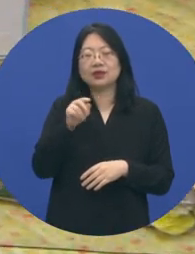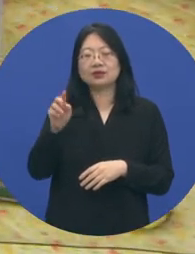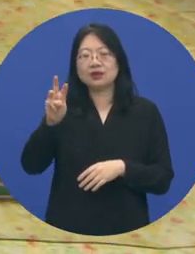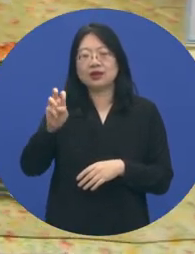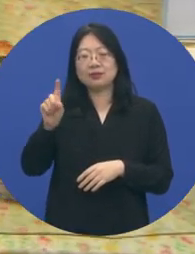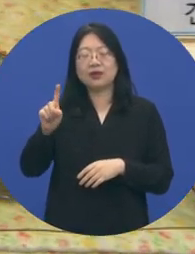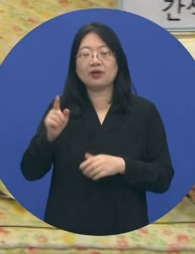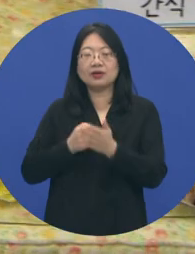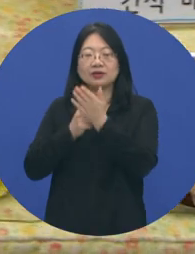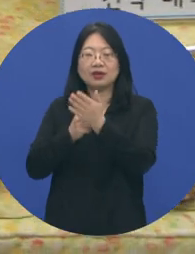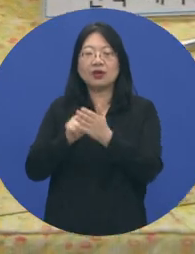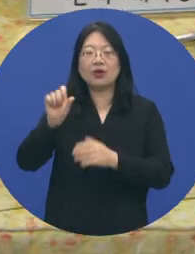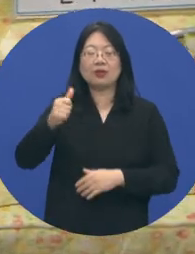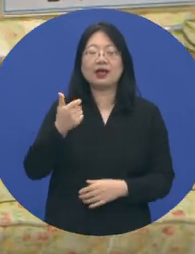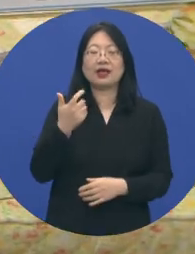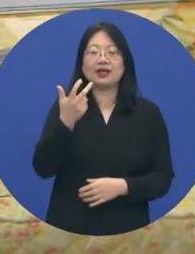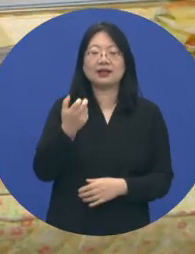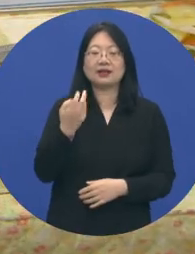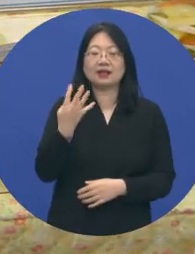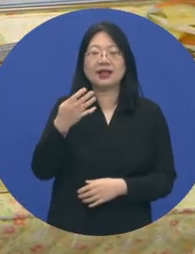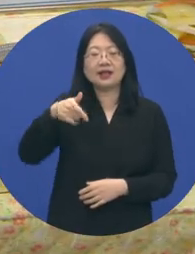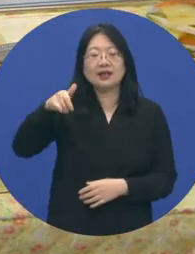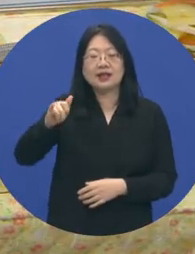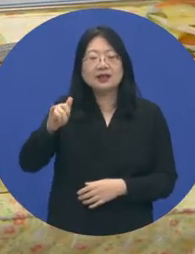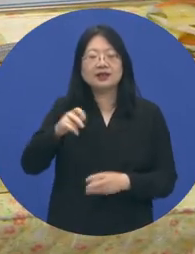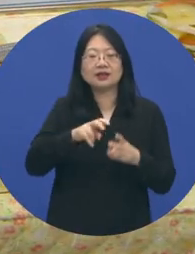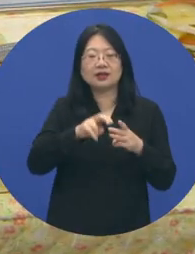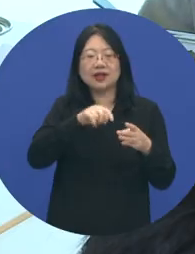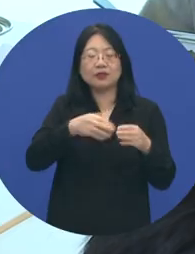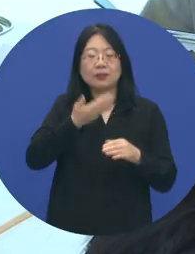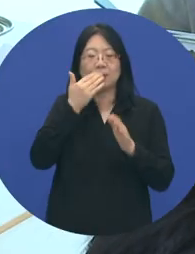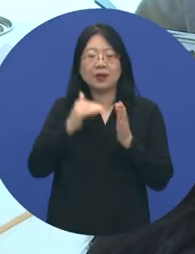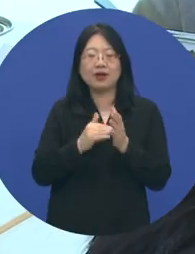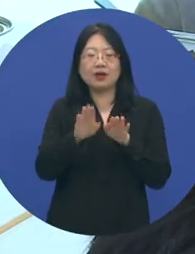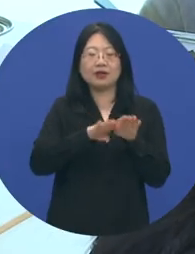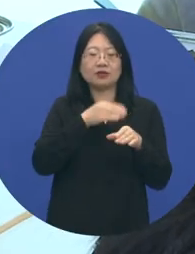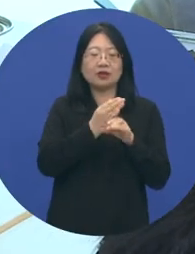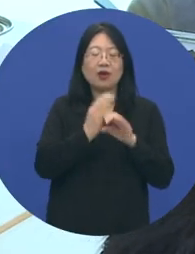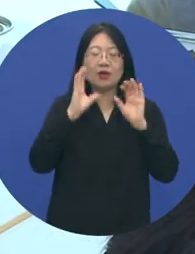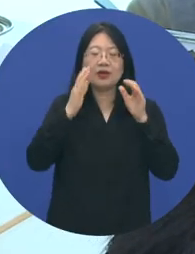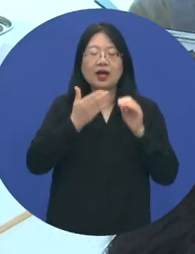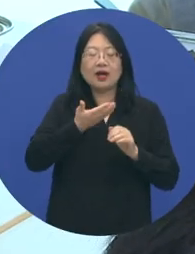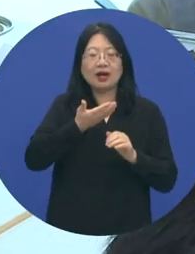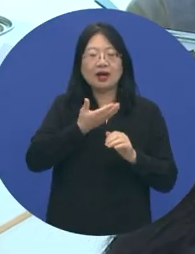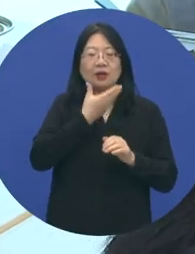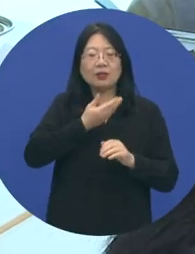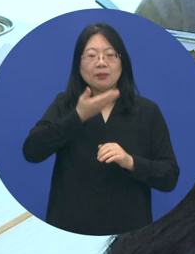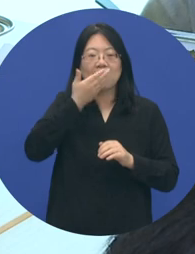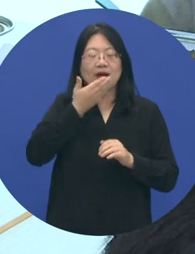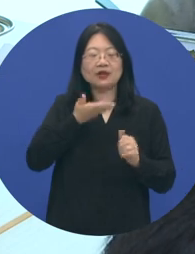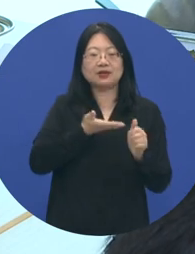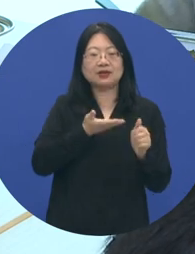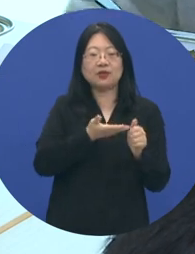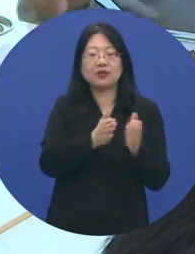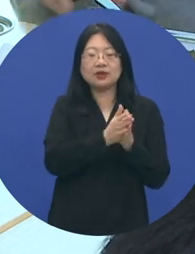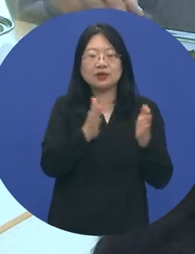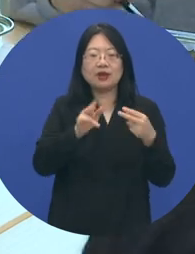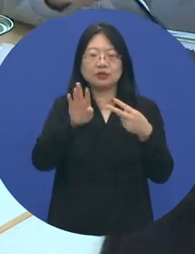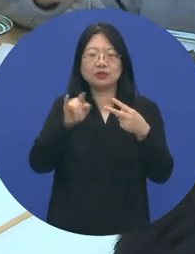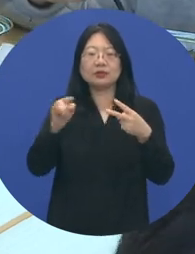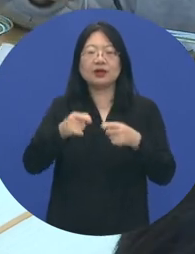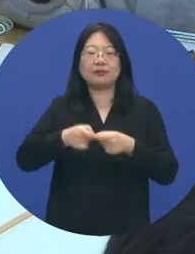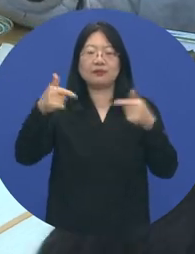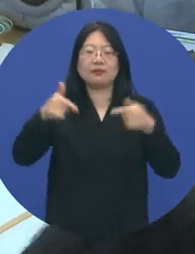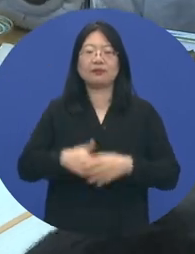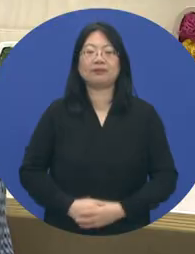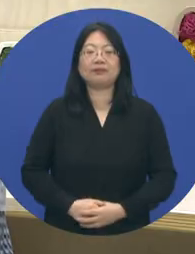신청해 총 574끼를 센터에서 먹었습니다. 방학 중 어린이 행복밥상 지원이 시작되자 2배 가까이 늘어난